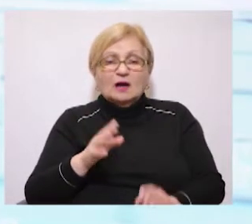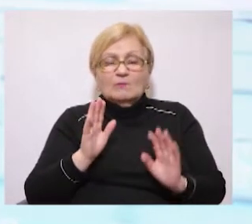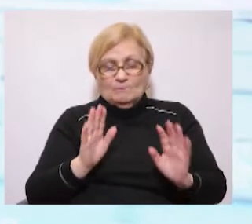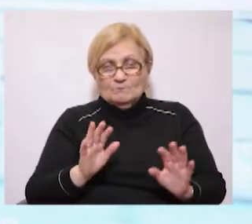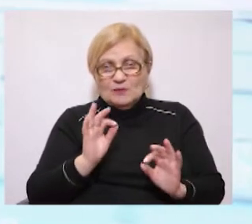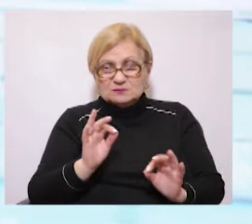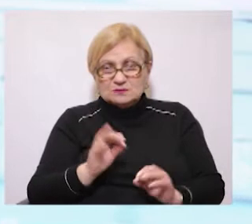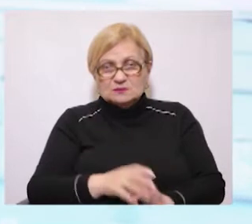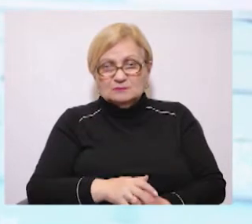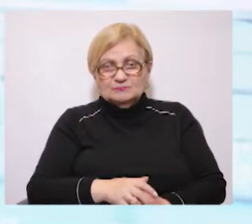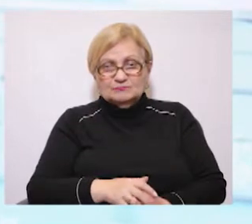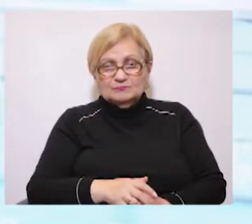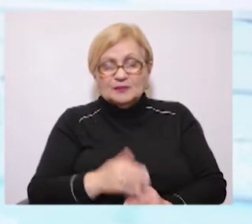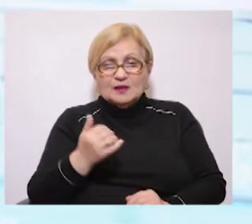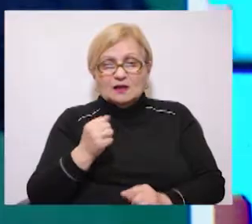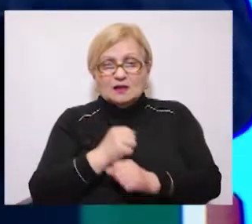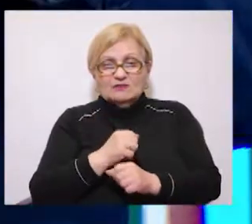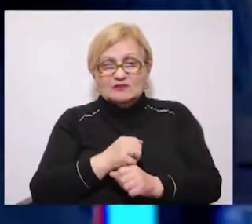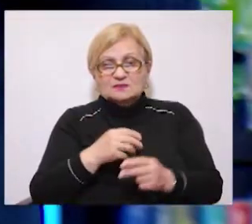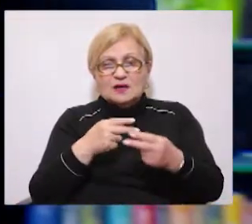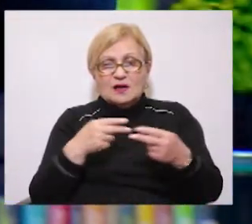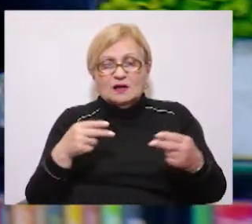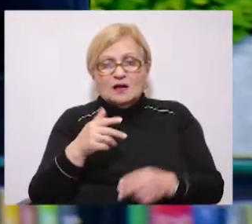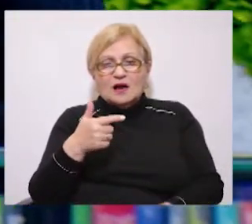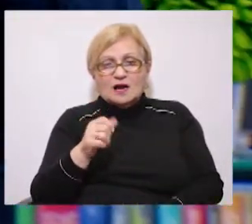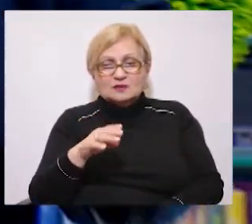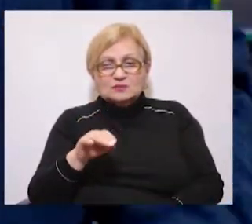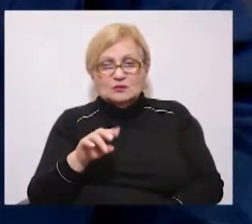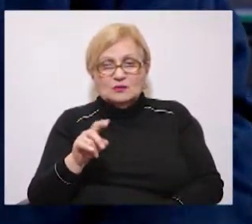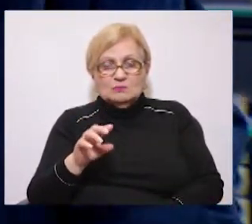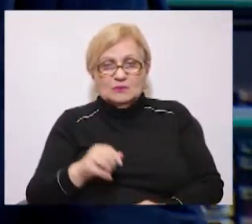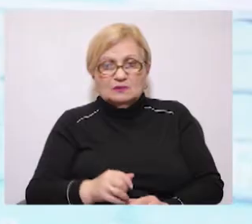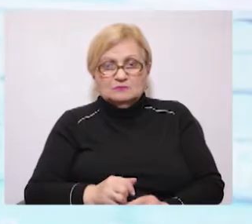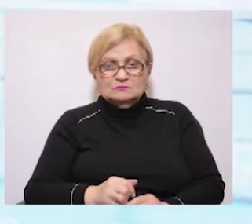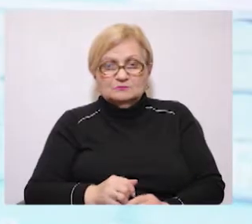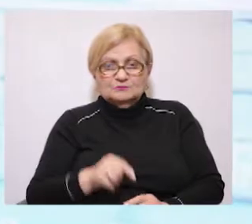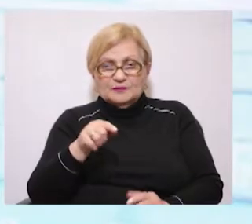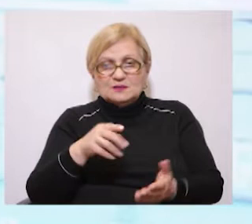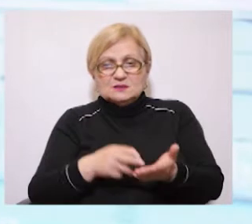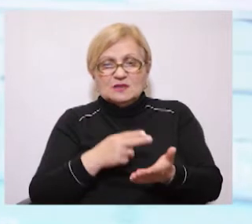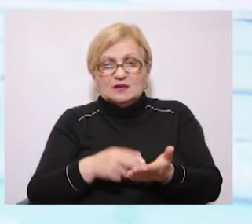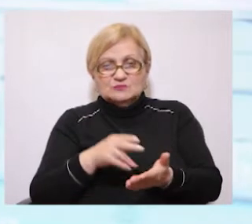ასეა. ამოხსნა განტოლება აგერ გვაქვს თქვენს სახელმძღვანელოში.